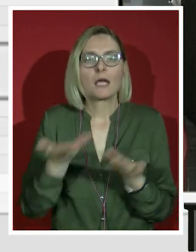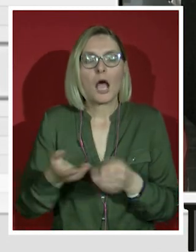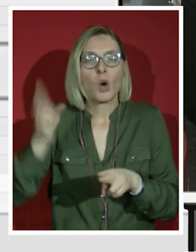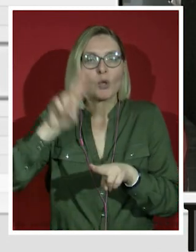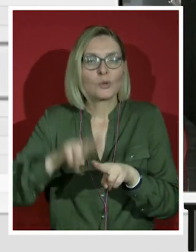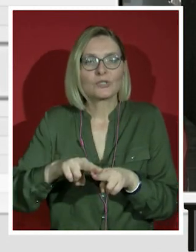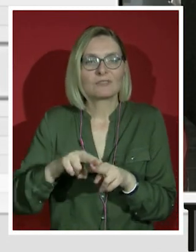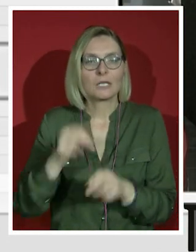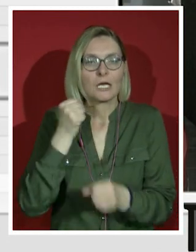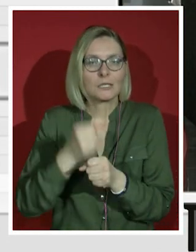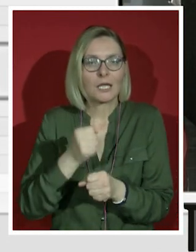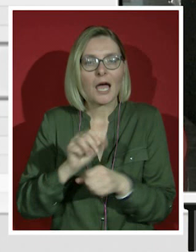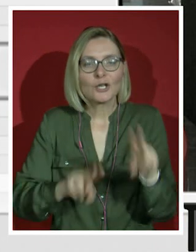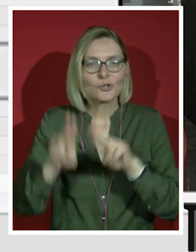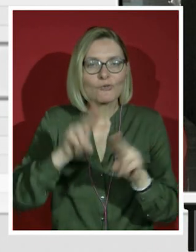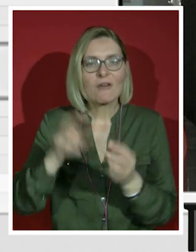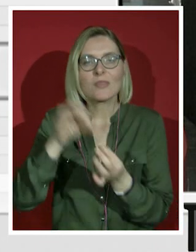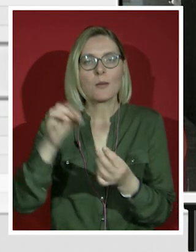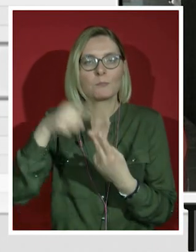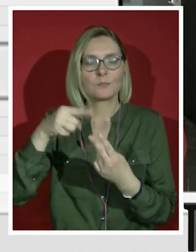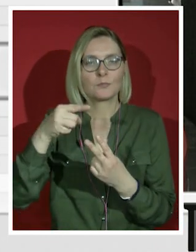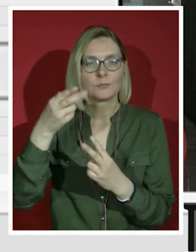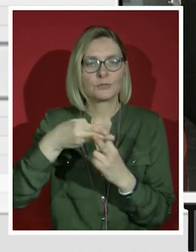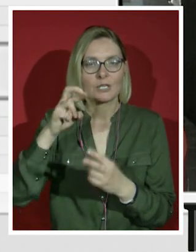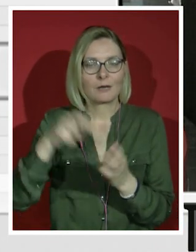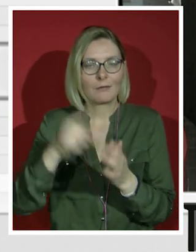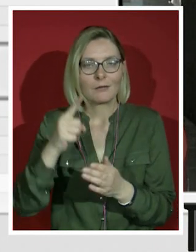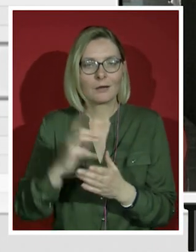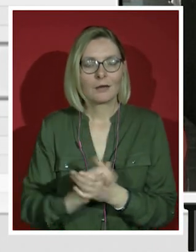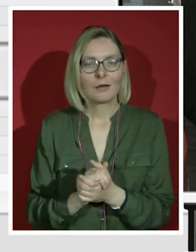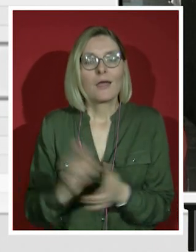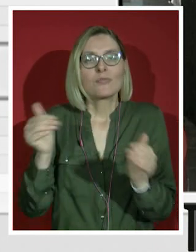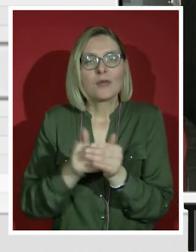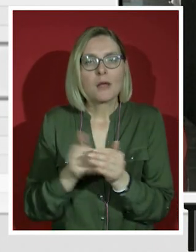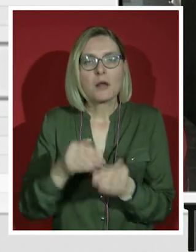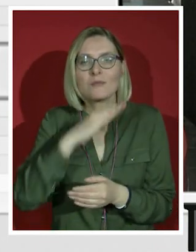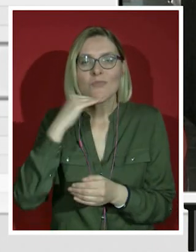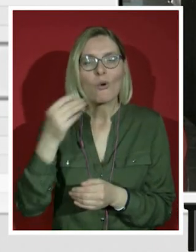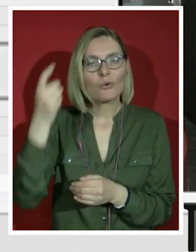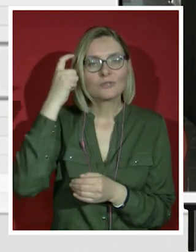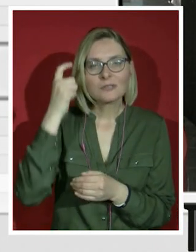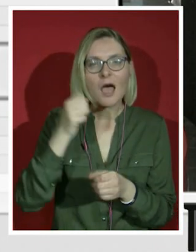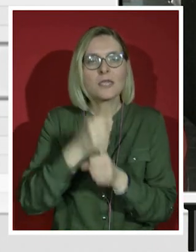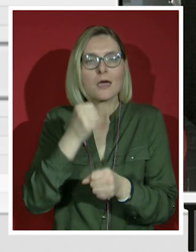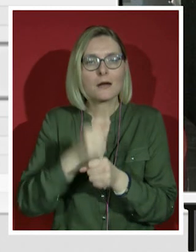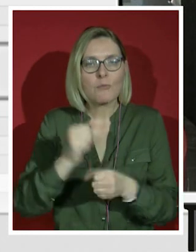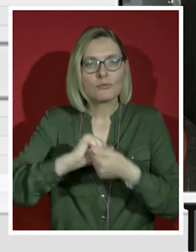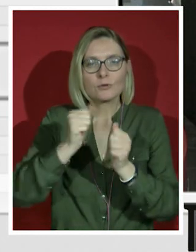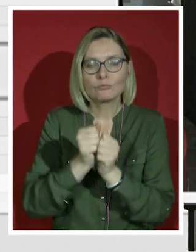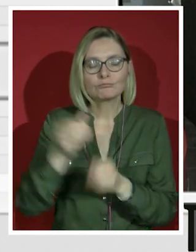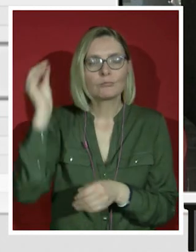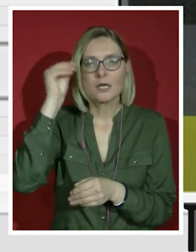се занимавате со пчеларство и треба ли многу умешност, треба ли многу труд за да се